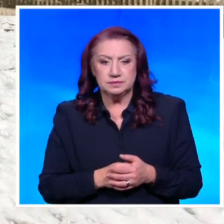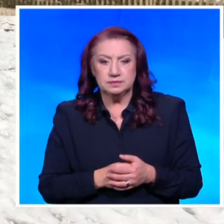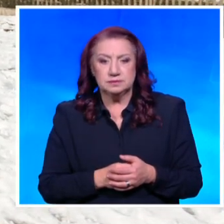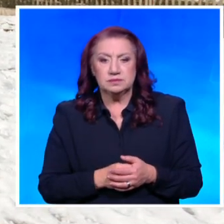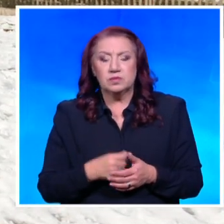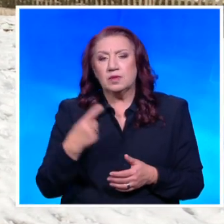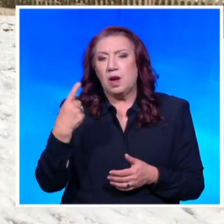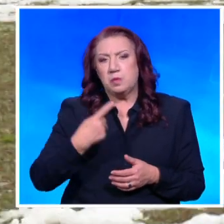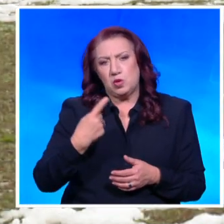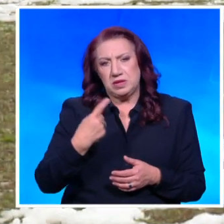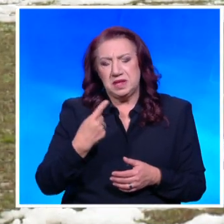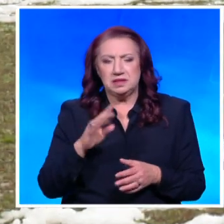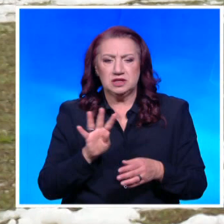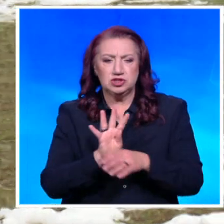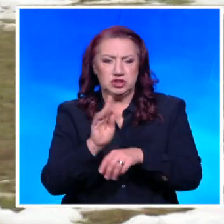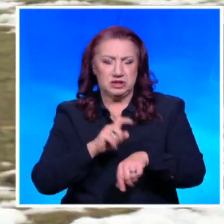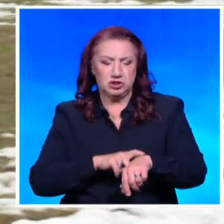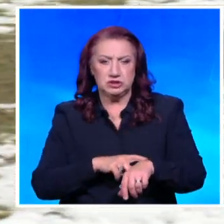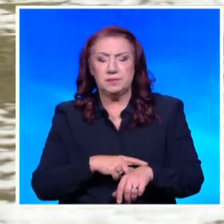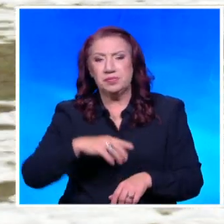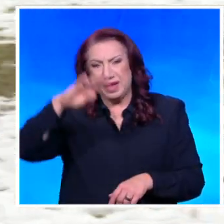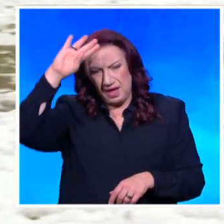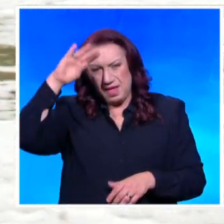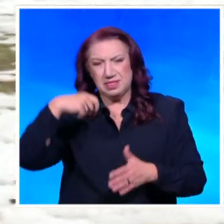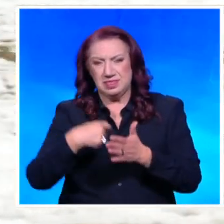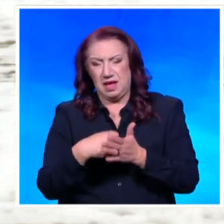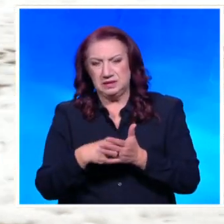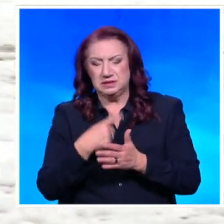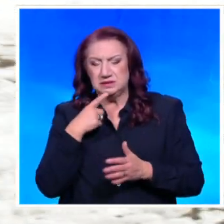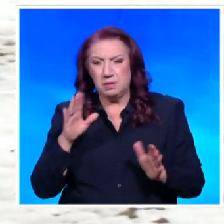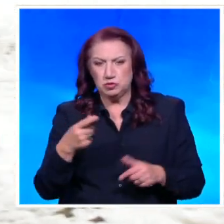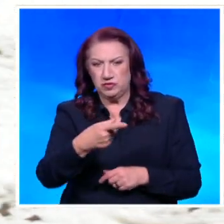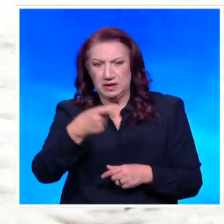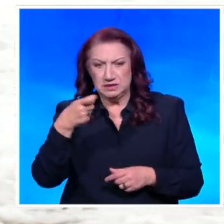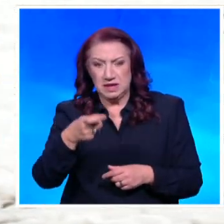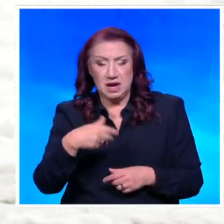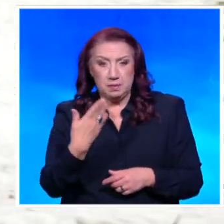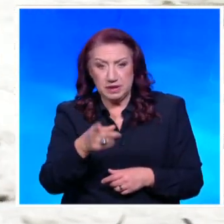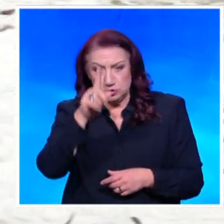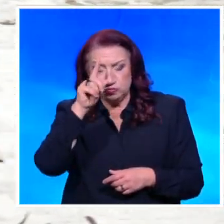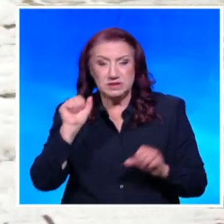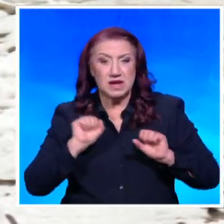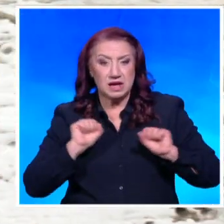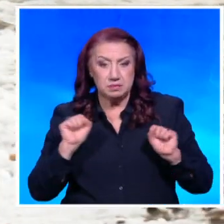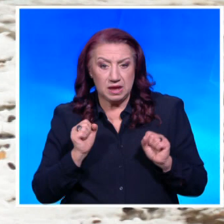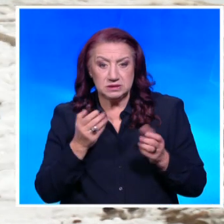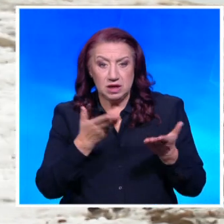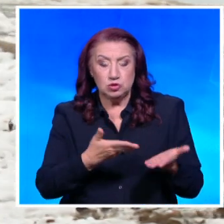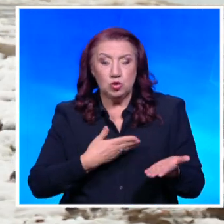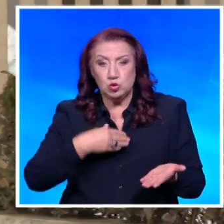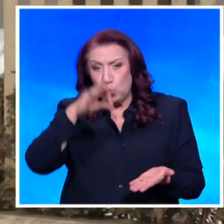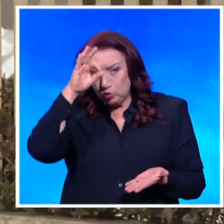Понеделник около 14 часа. Таксиметров шофьор открива стрелба пред столична гимназия, докато ученици между 8 и 12 клас са